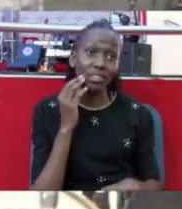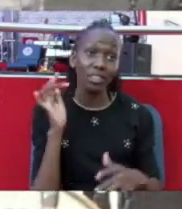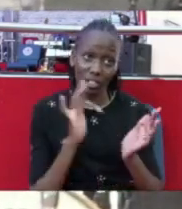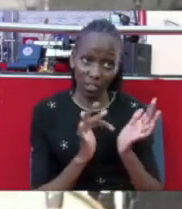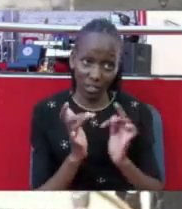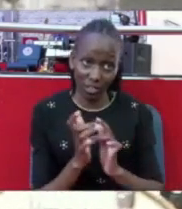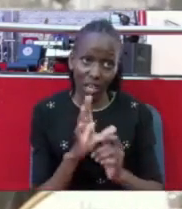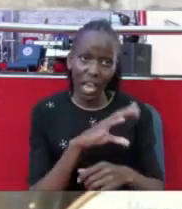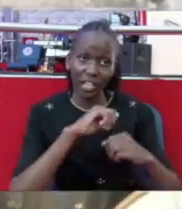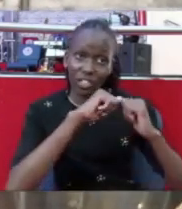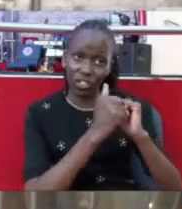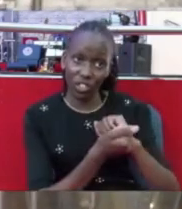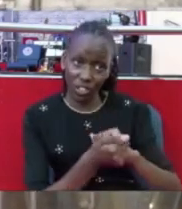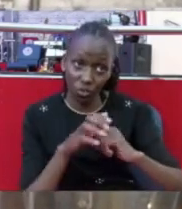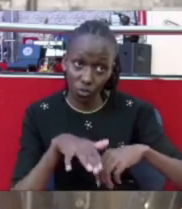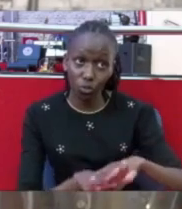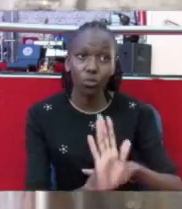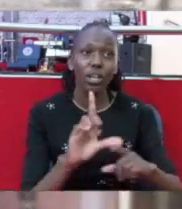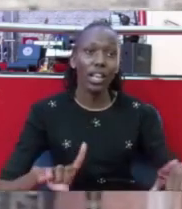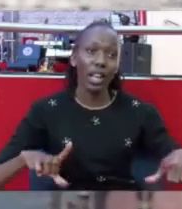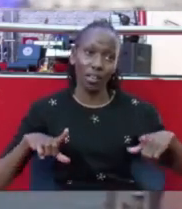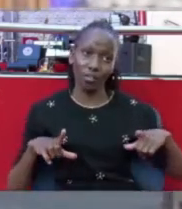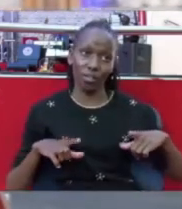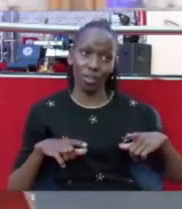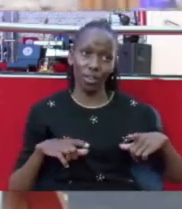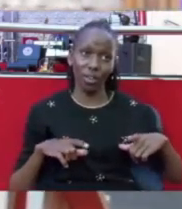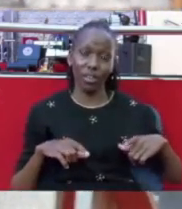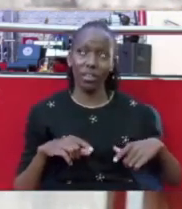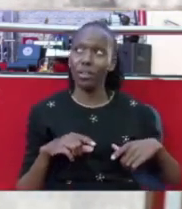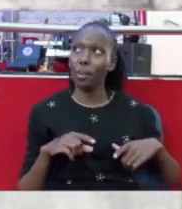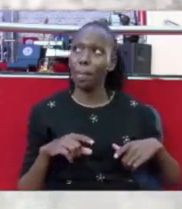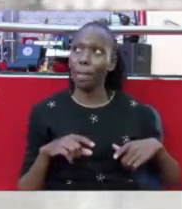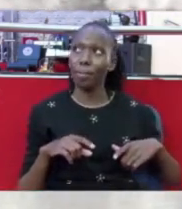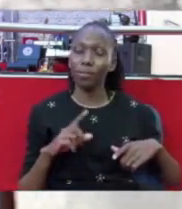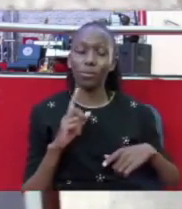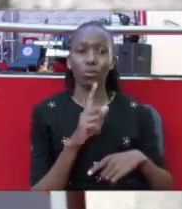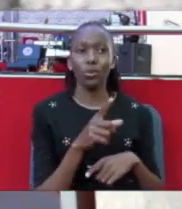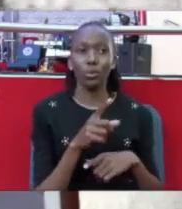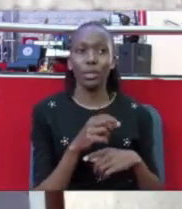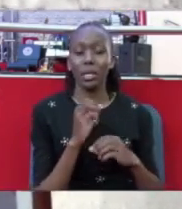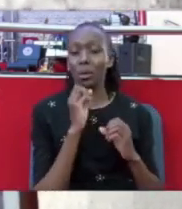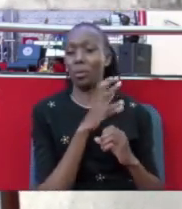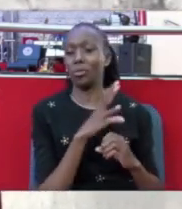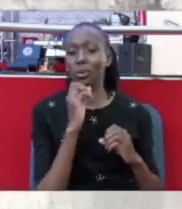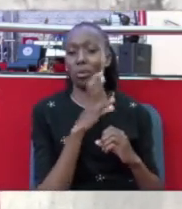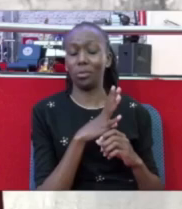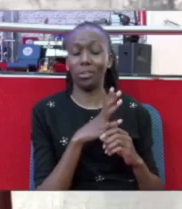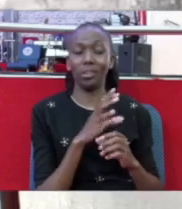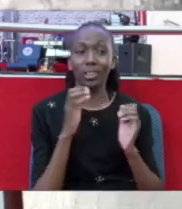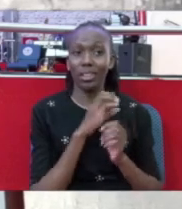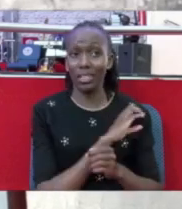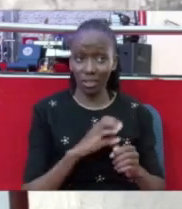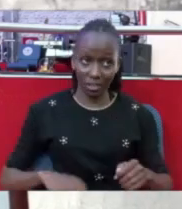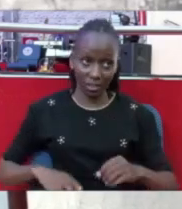na ubadilishe maisha yako, you just be like a history professor in the church. Utakuwa tu kama mkufunzi pale